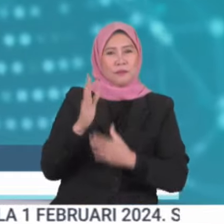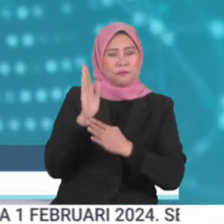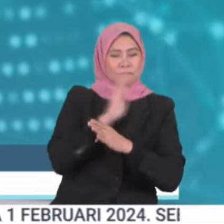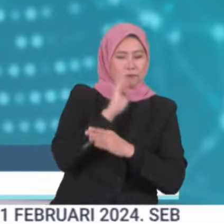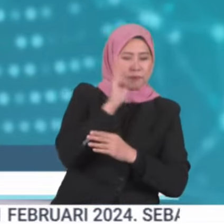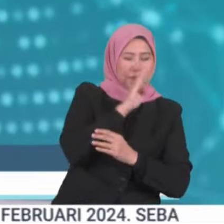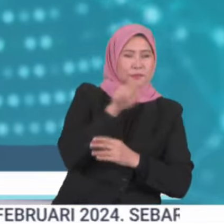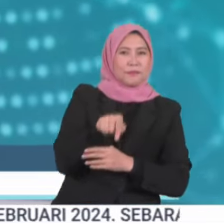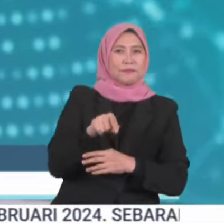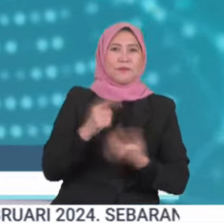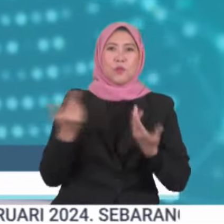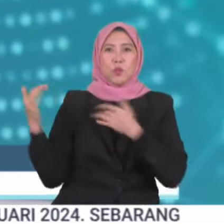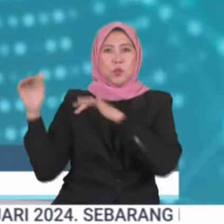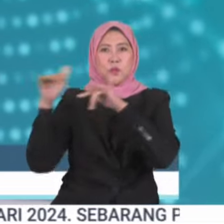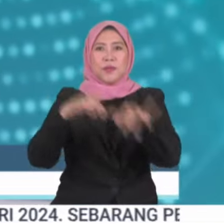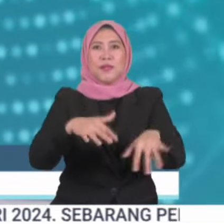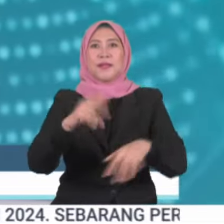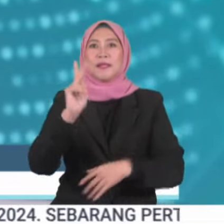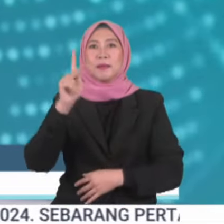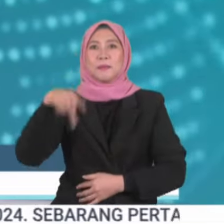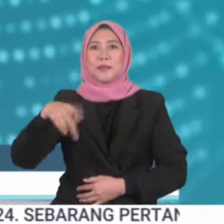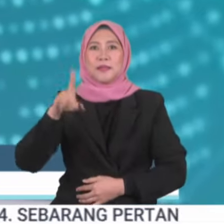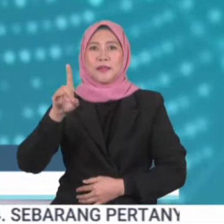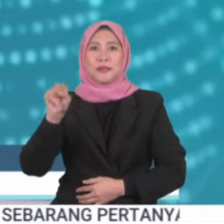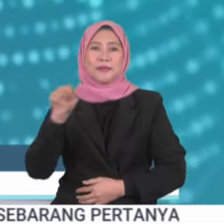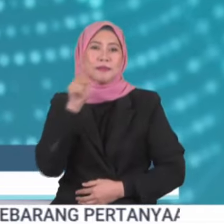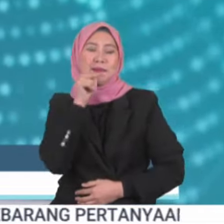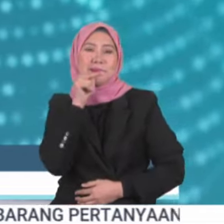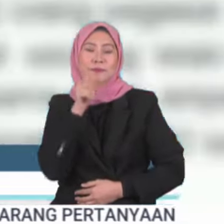sebuah gudang diserbu KPDN Kedah.